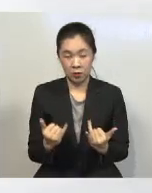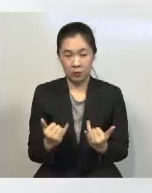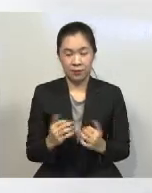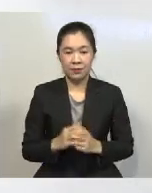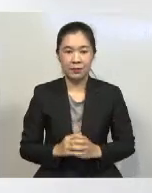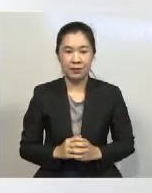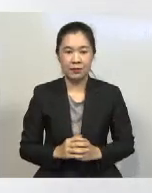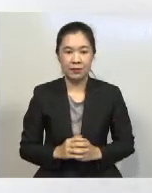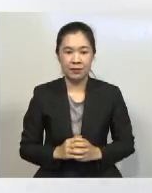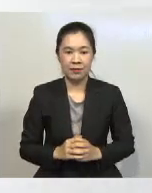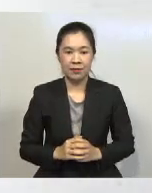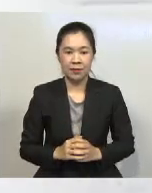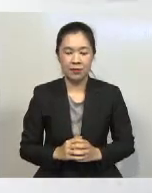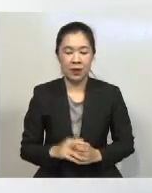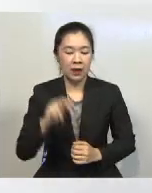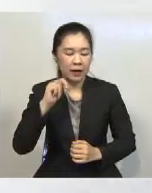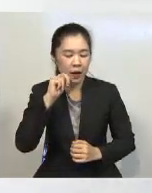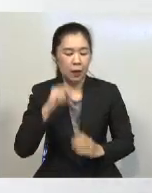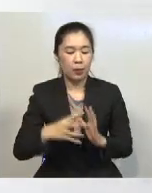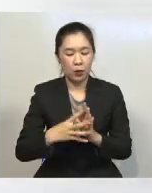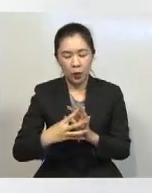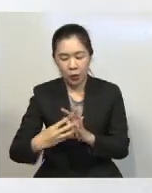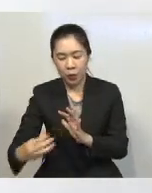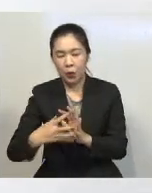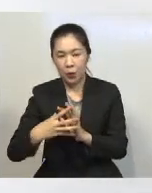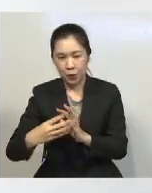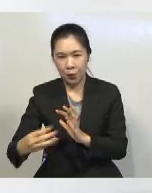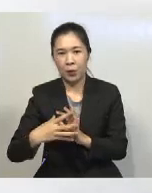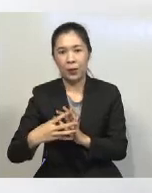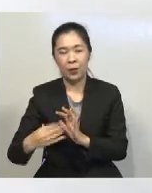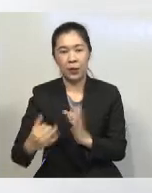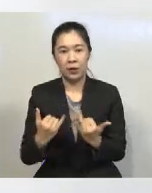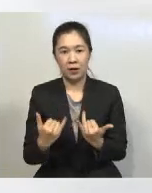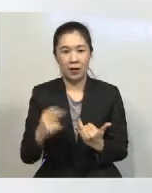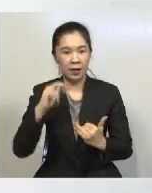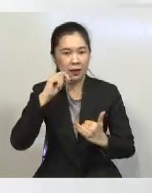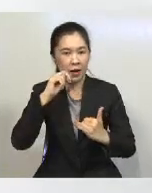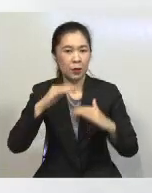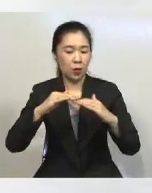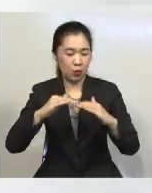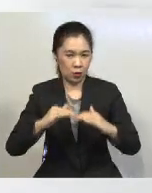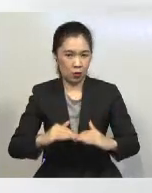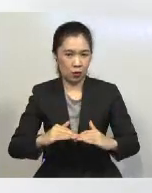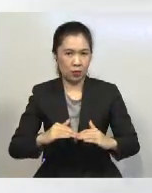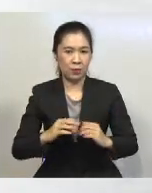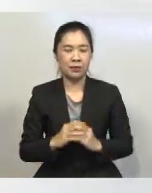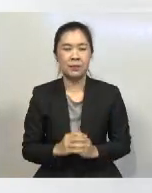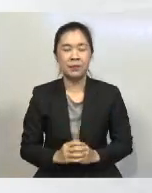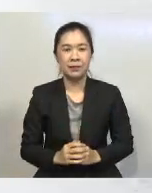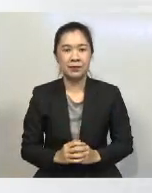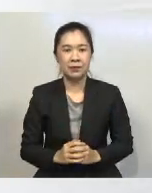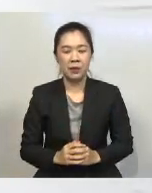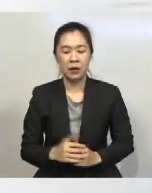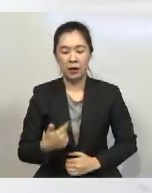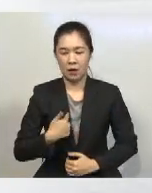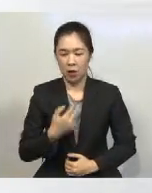ที่มันผ่านผนังกั้นน้ำมันเริ่มระบายซึ่งมันขาดประมาณ80เมตรมันก็จะทำให้ปริมาณน้ำตรงนี้ลดลงนะครับซึ่งจากการเฝ้า